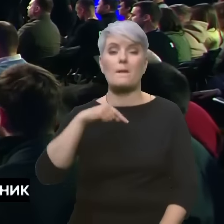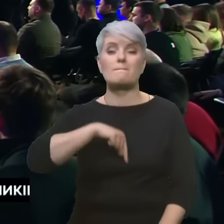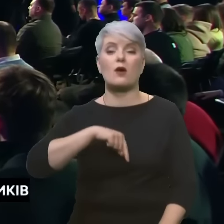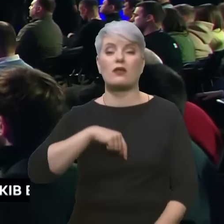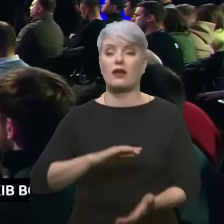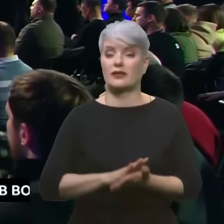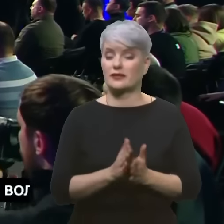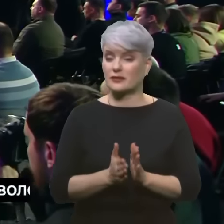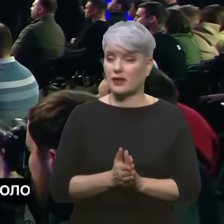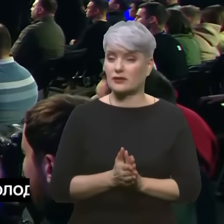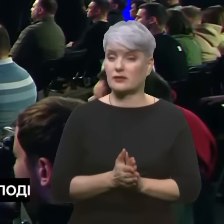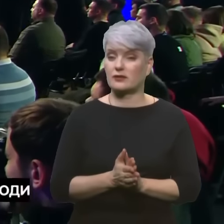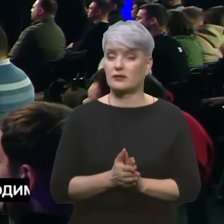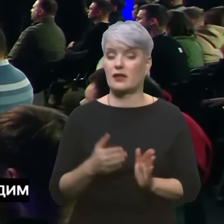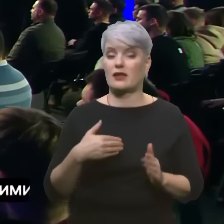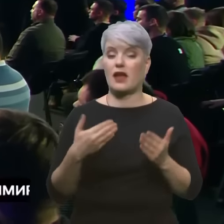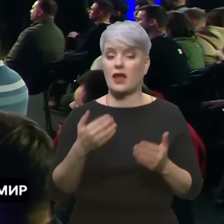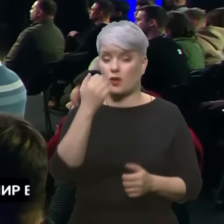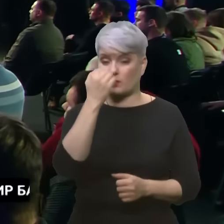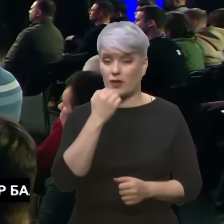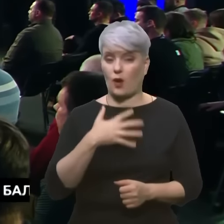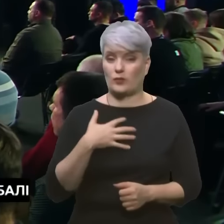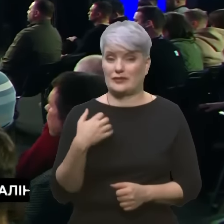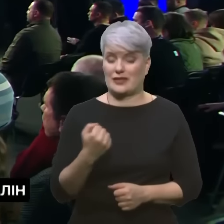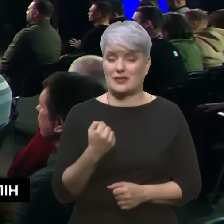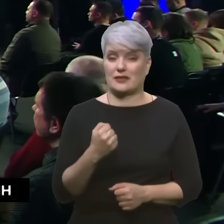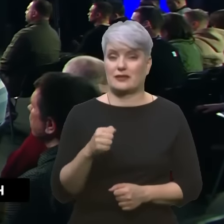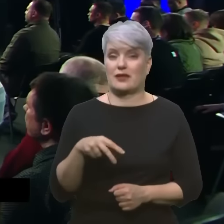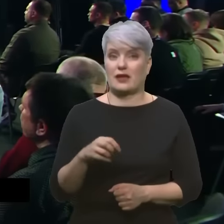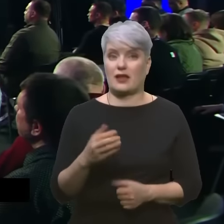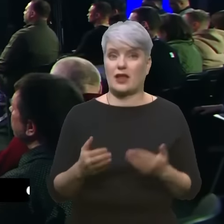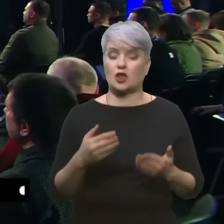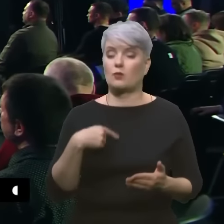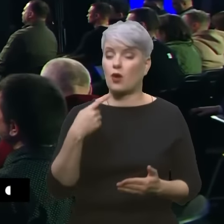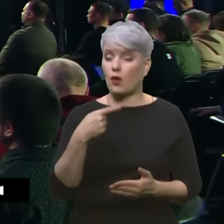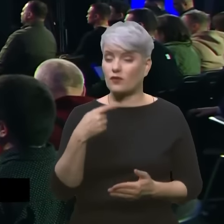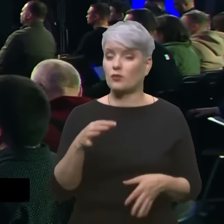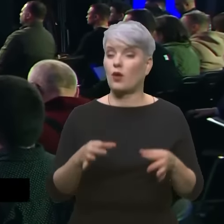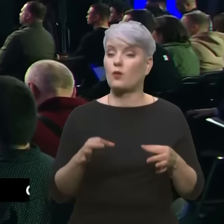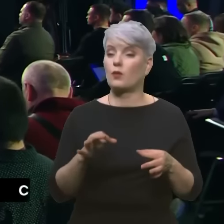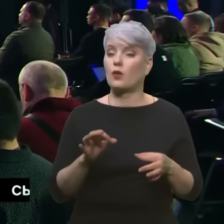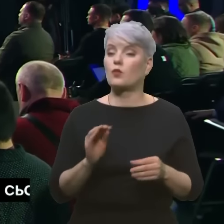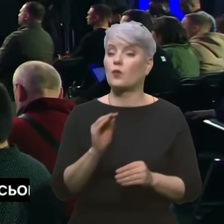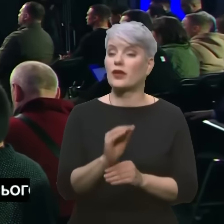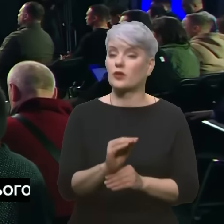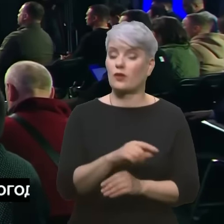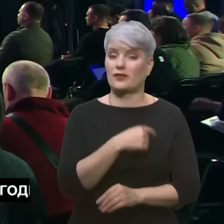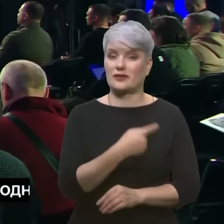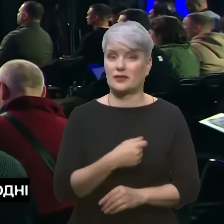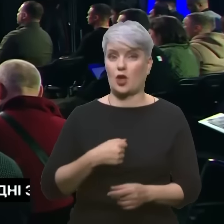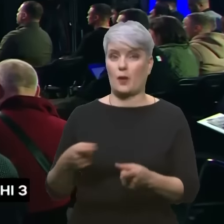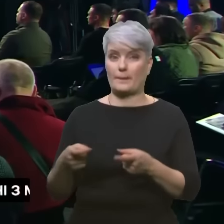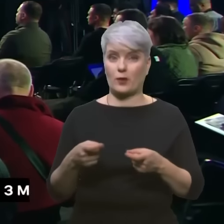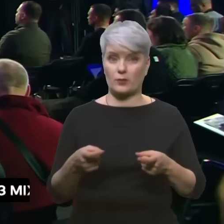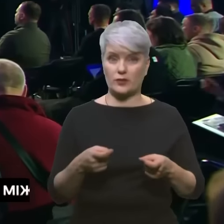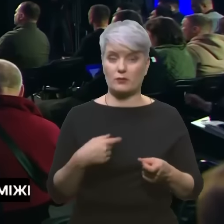стан. І я їм дякую за цю стійкість, але тим не менш, якщо ми говоримо про додаткові сили мобілізаційні,